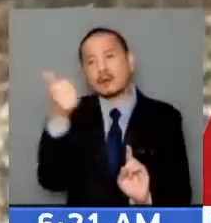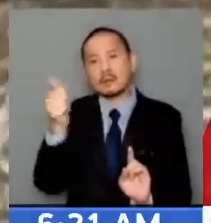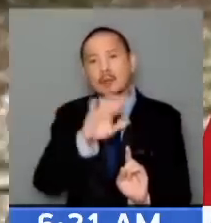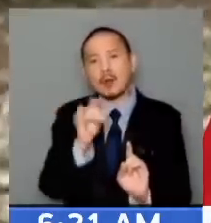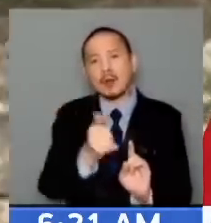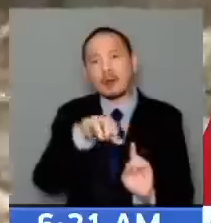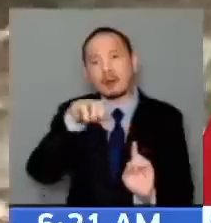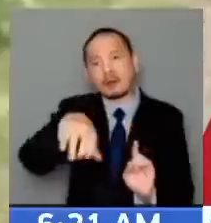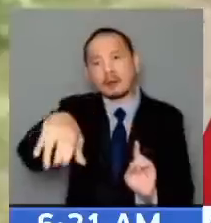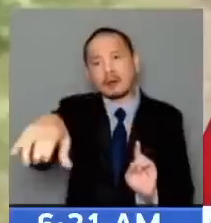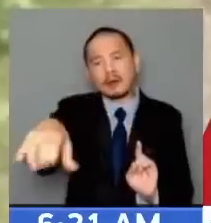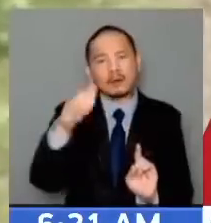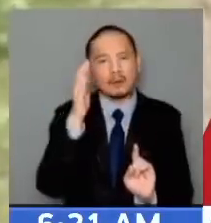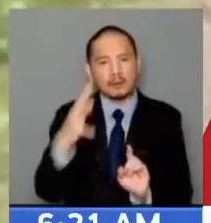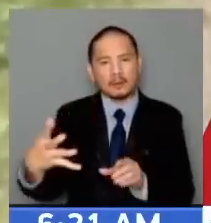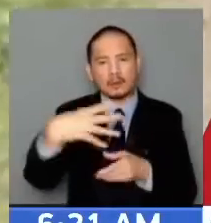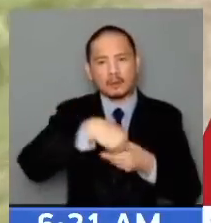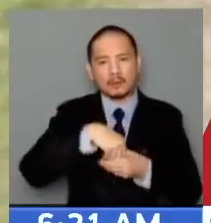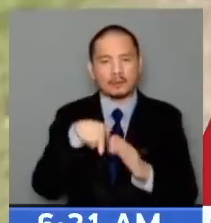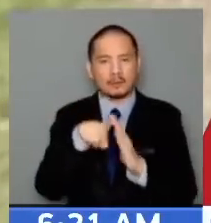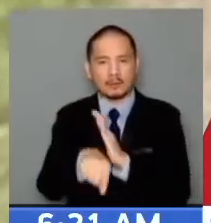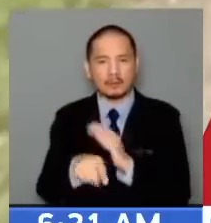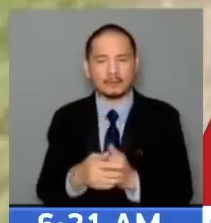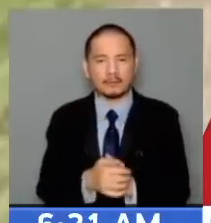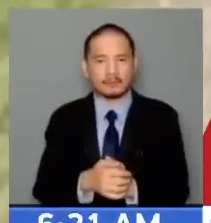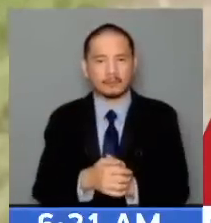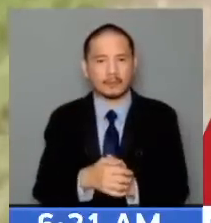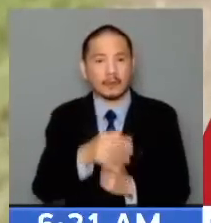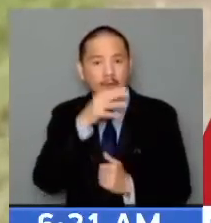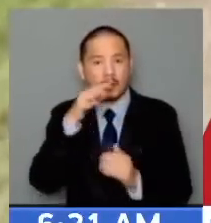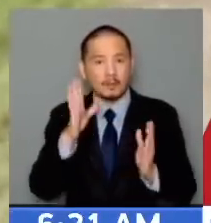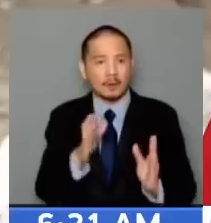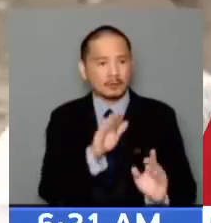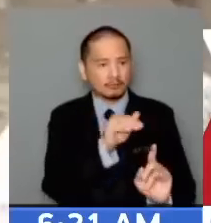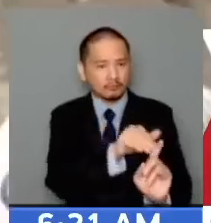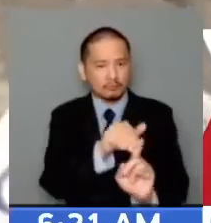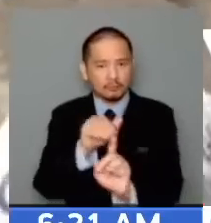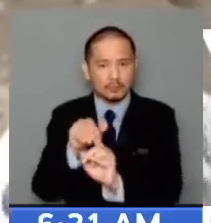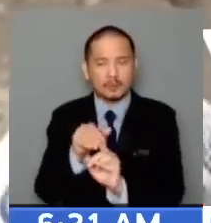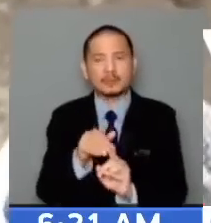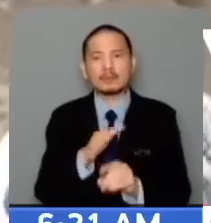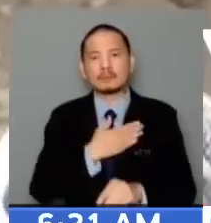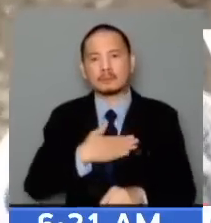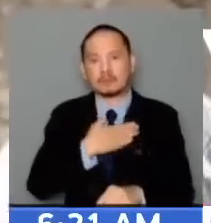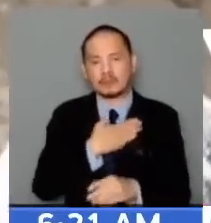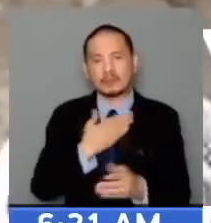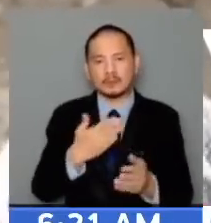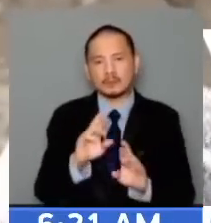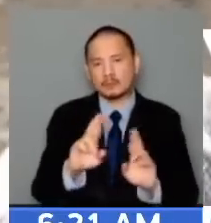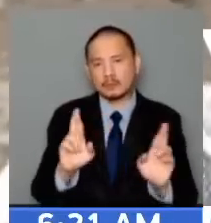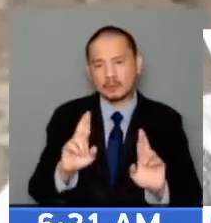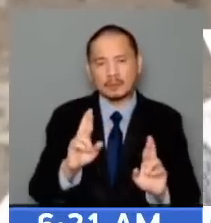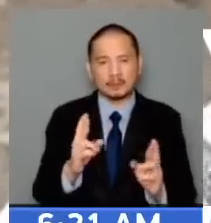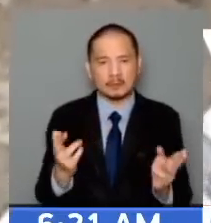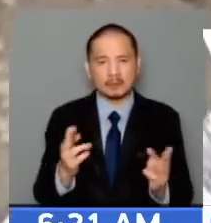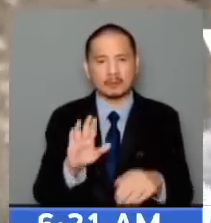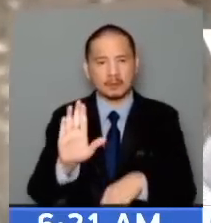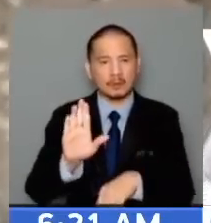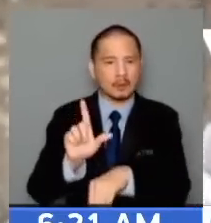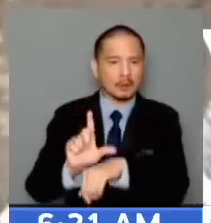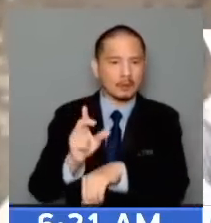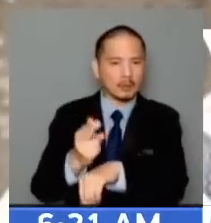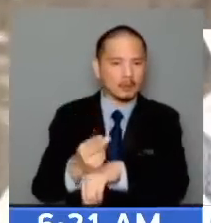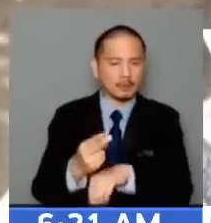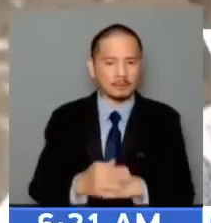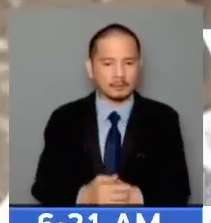na ang ilang hog raisers epekto ng ASF sa kanilang kabuhayan. Subong nito, perdi ka gini, may ka gini. Back to zero, kagay ko sa